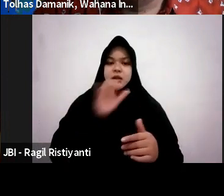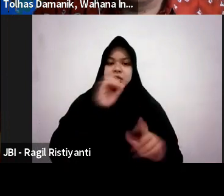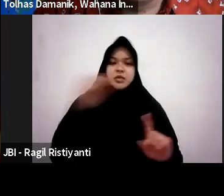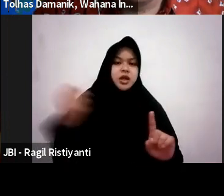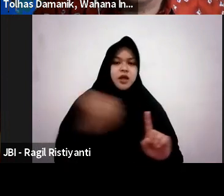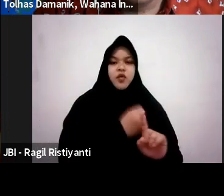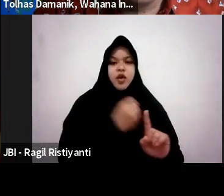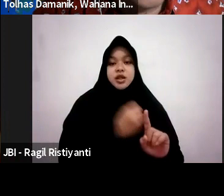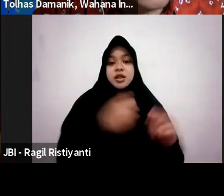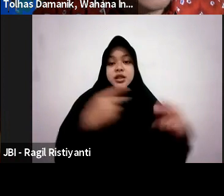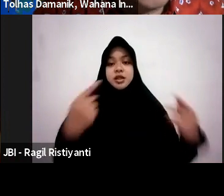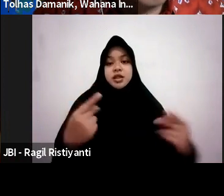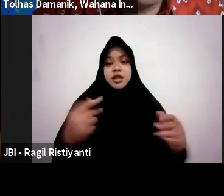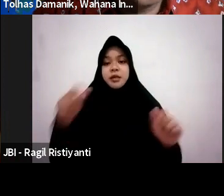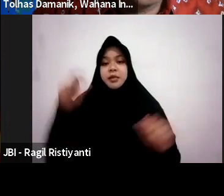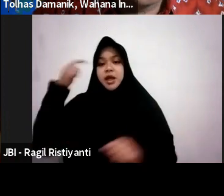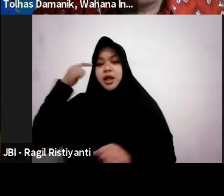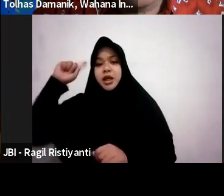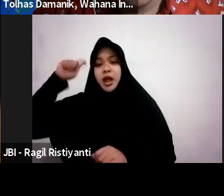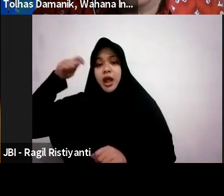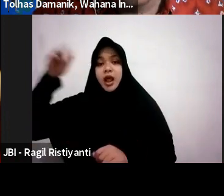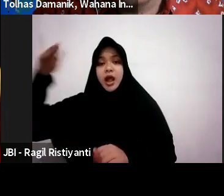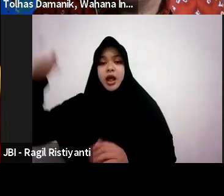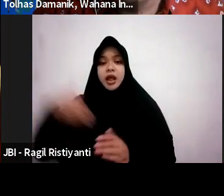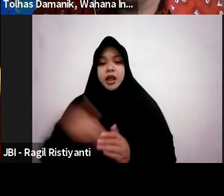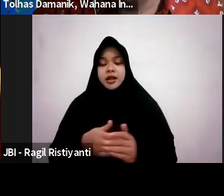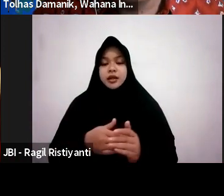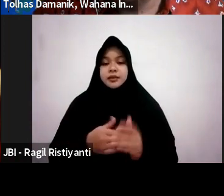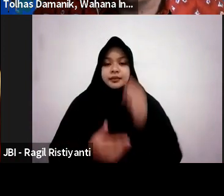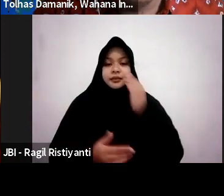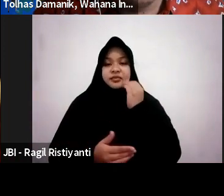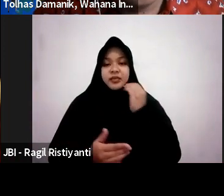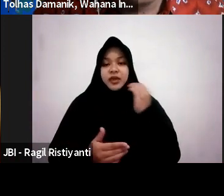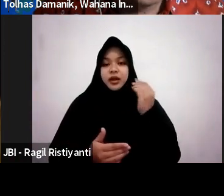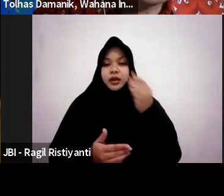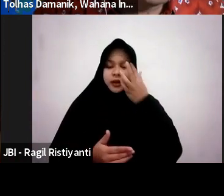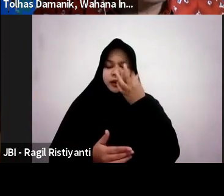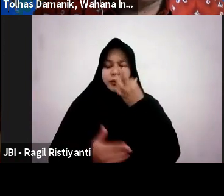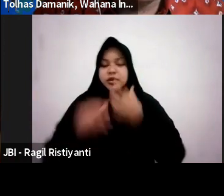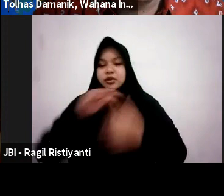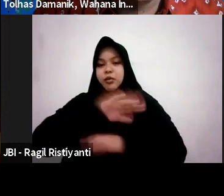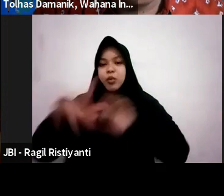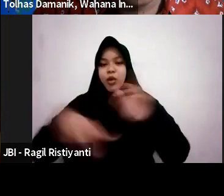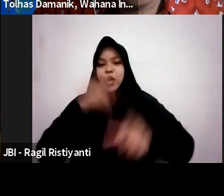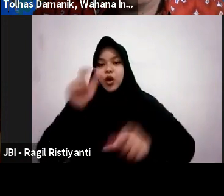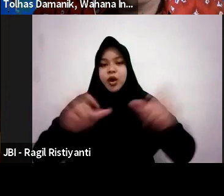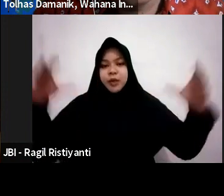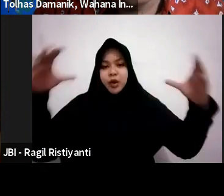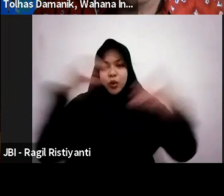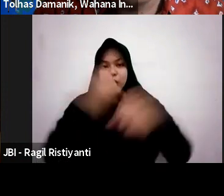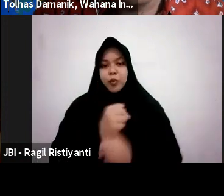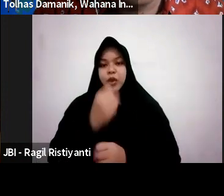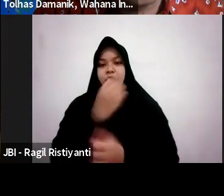saya mengingat lagi dan konteksnya itu nfb itu kan adalah dimana semua orang berkumpul aktivis-aktivis disabilitas netra